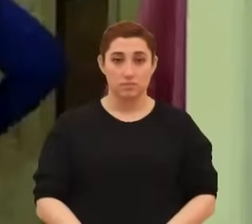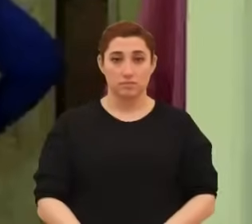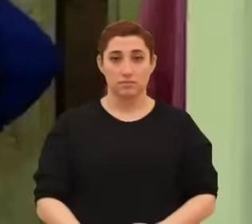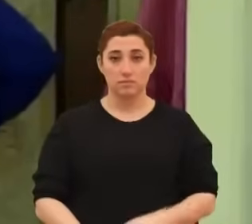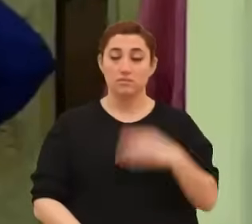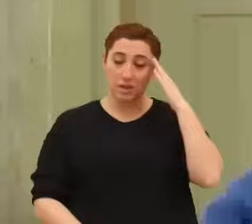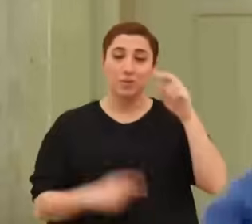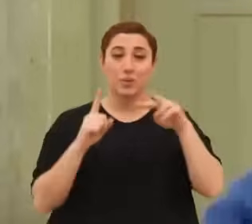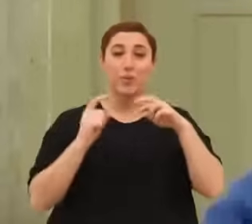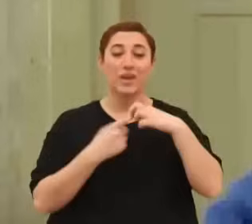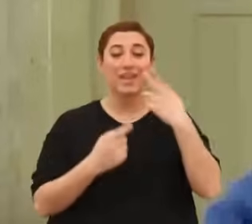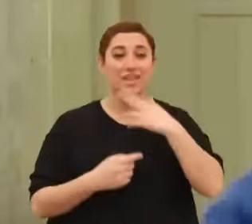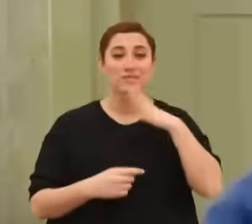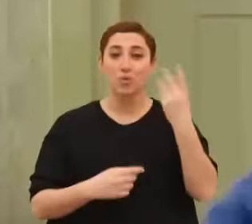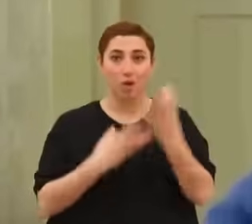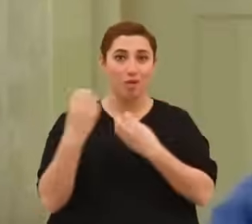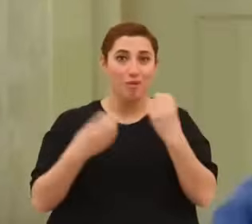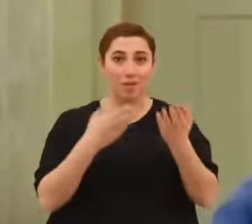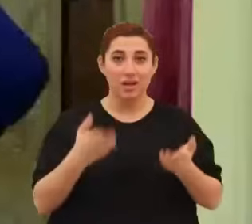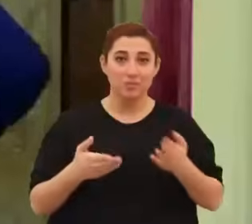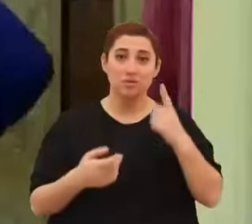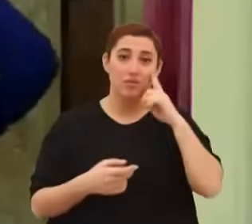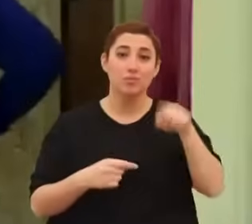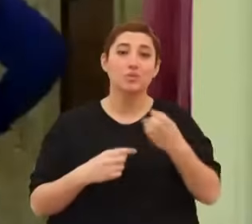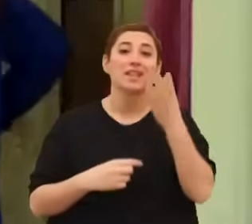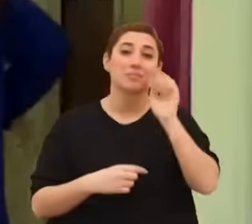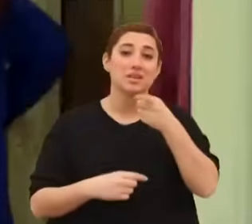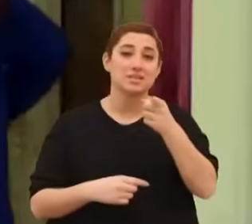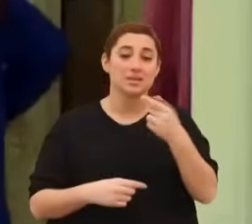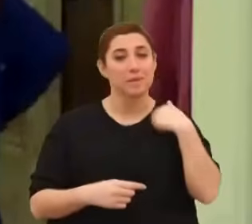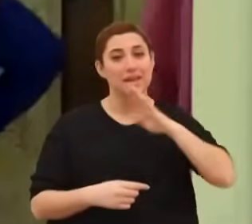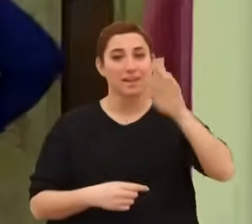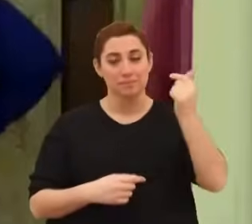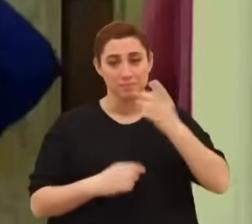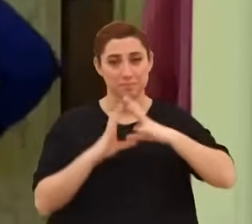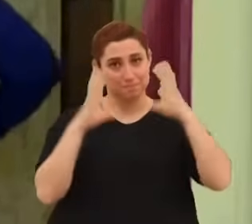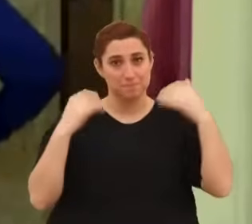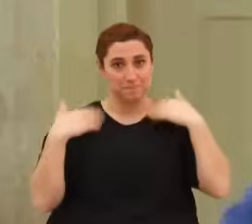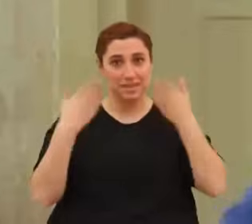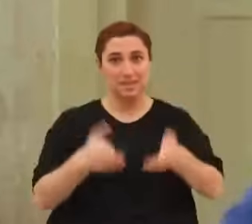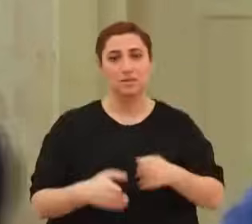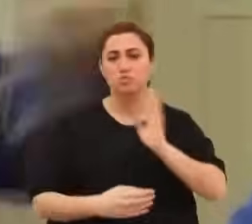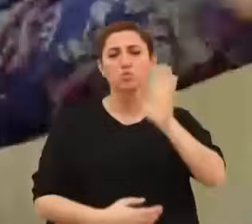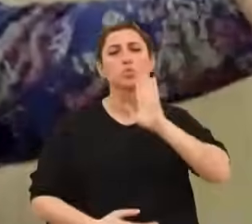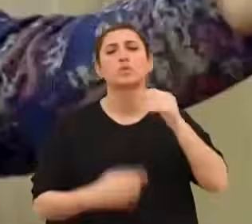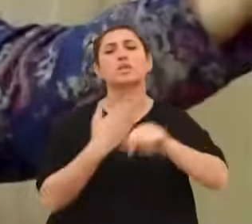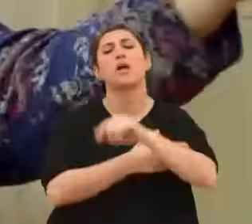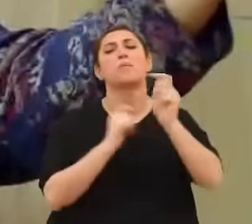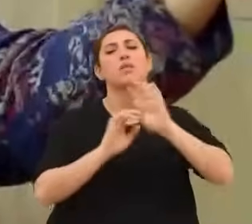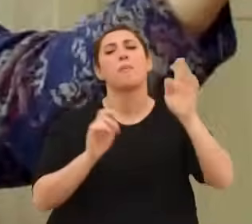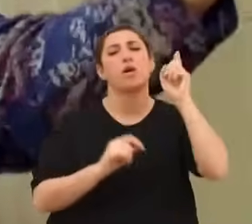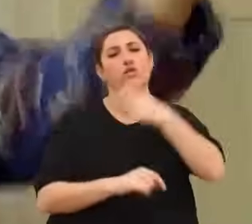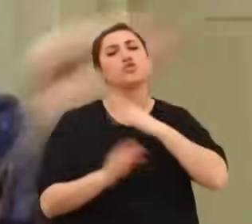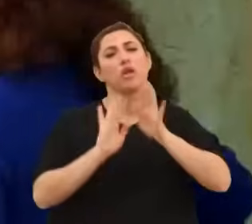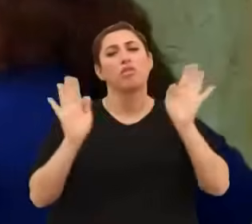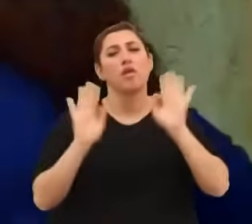Ha. Merhaba Rukiye teyzeciğim. Bayağı da kalabalıkmış. Vallahi bu yetmez size. Ben gideyim de biraz daha getireyim o zaman. Ay yok, zahmet etme Allah